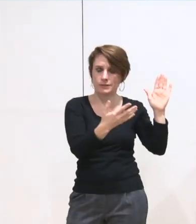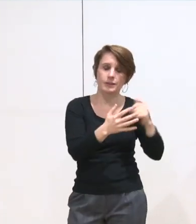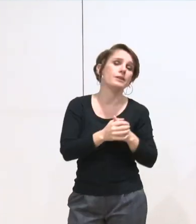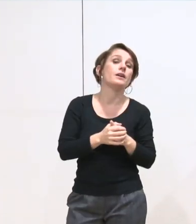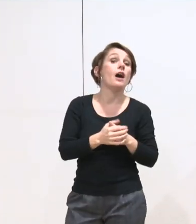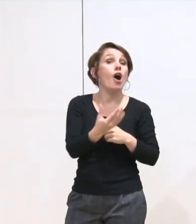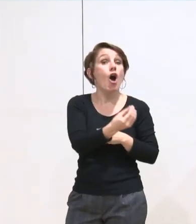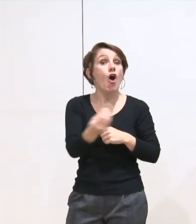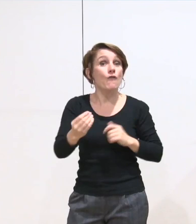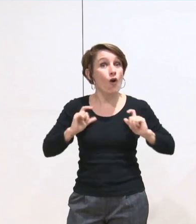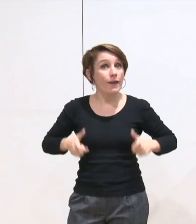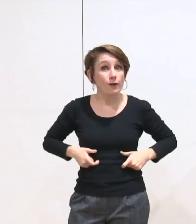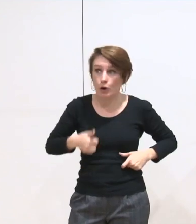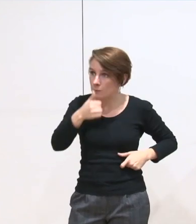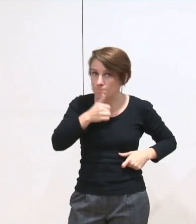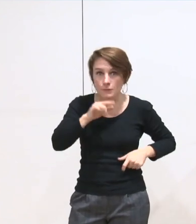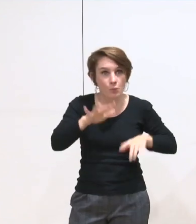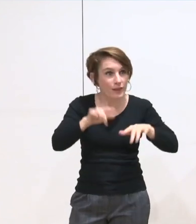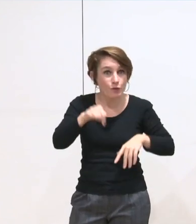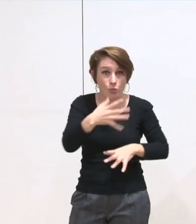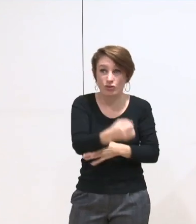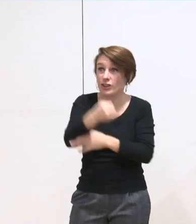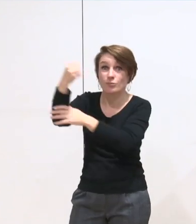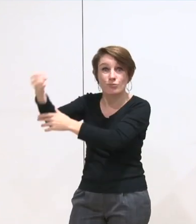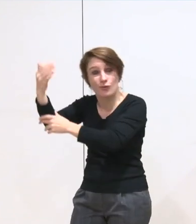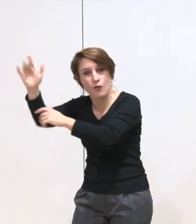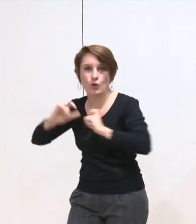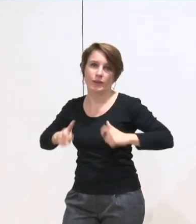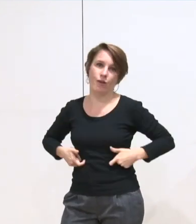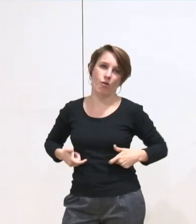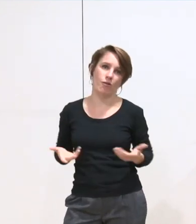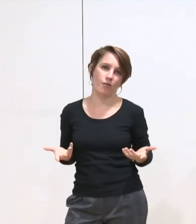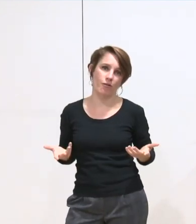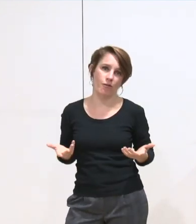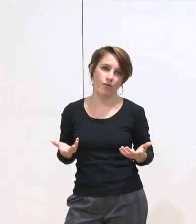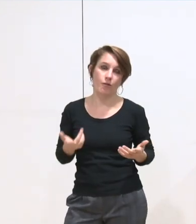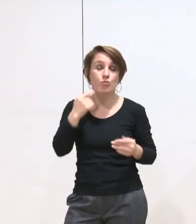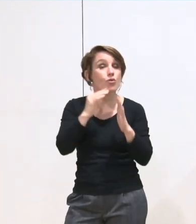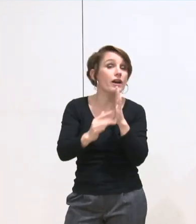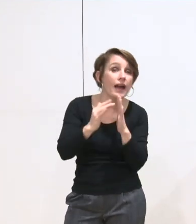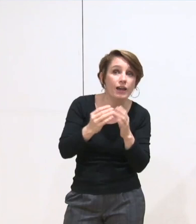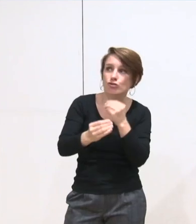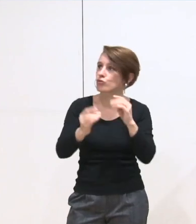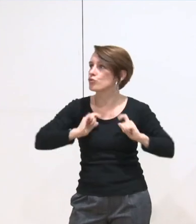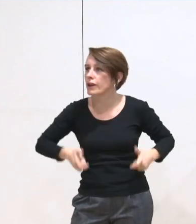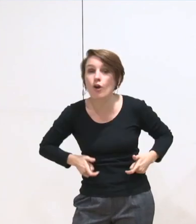des enfants scolarisés et des enfants accueillis dans nos équipements publics de la petite enfance?